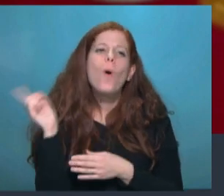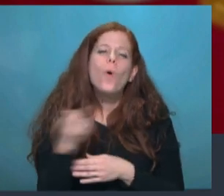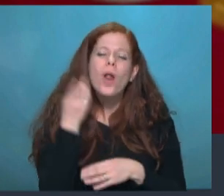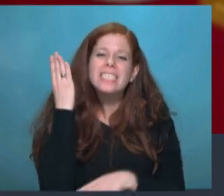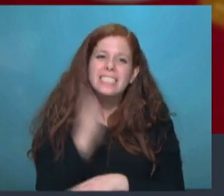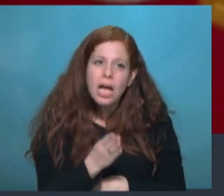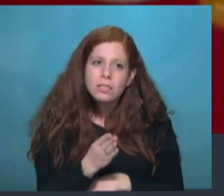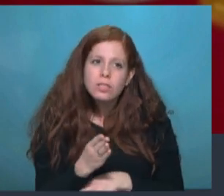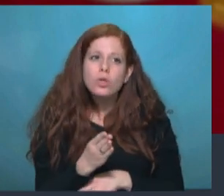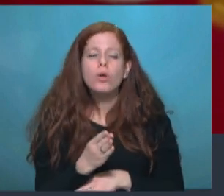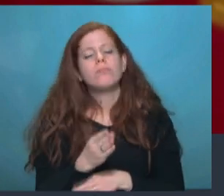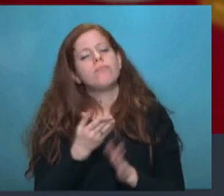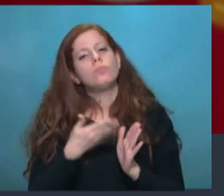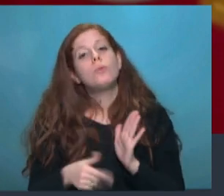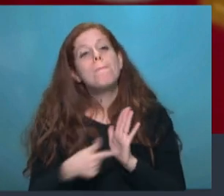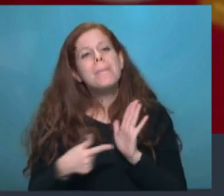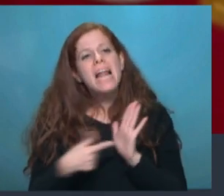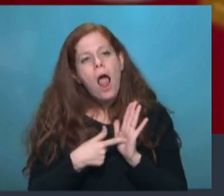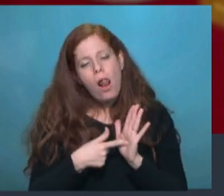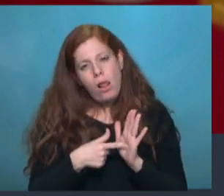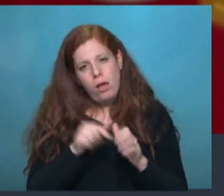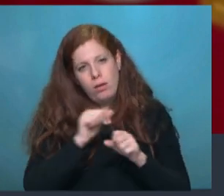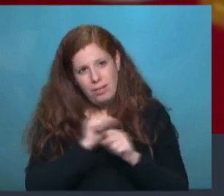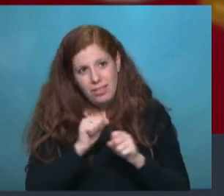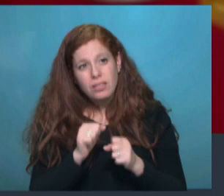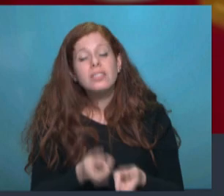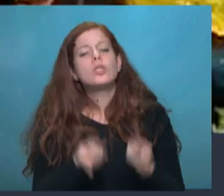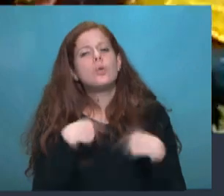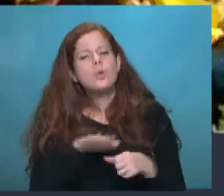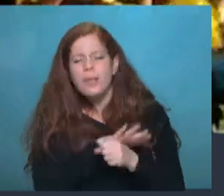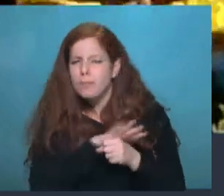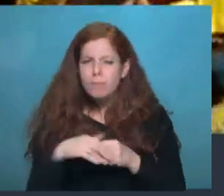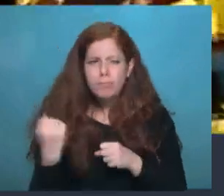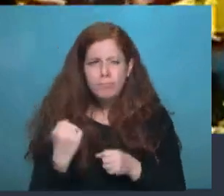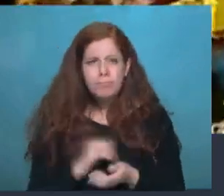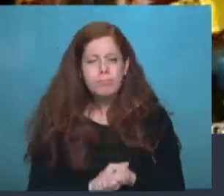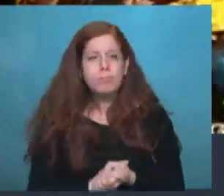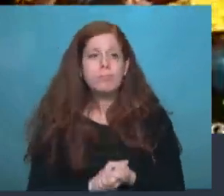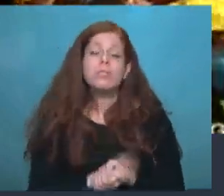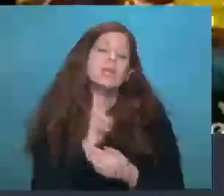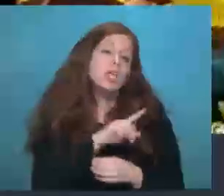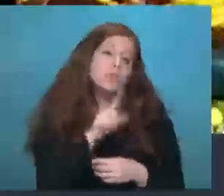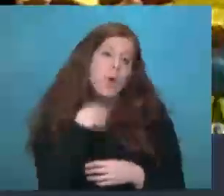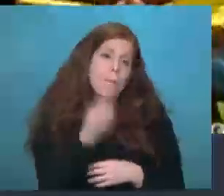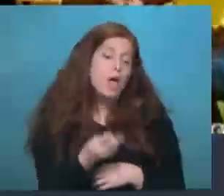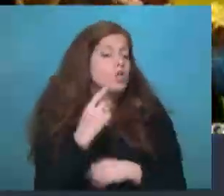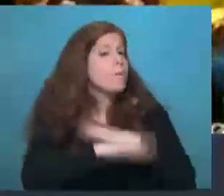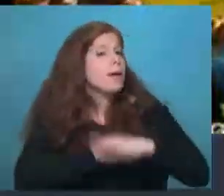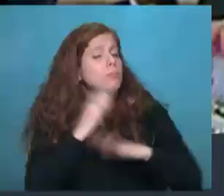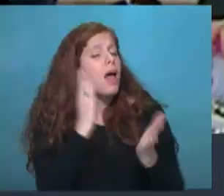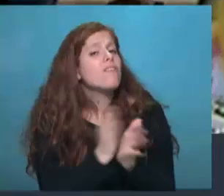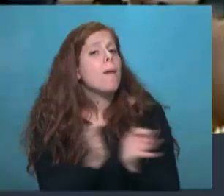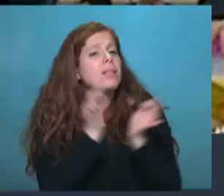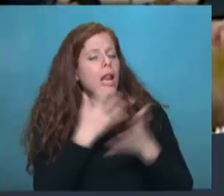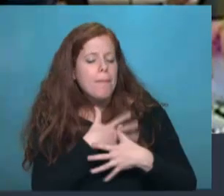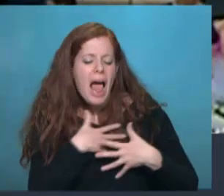lifted by the nuclear deal will be back in full force. ויש מי שטוען שבחיזבאללה כבר מתחילים להרגיש